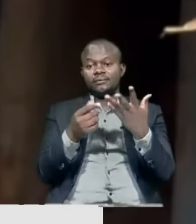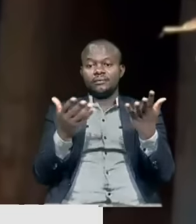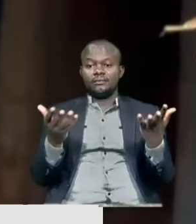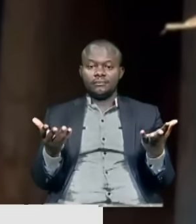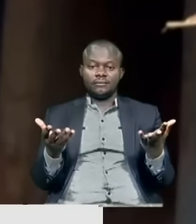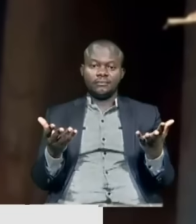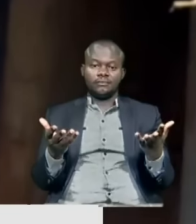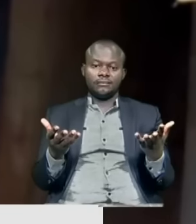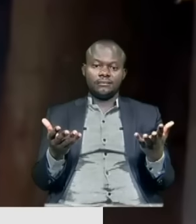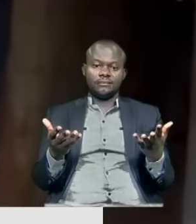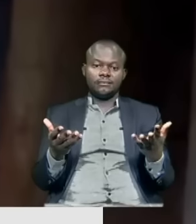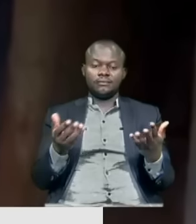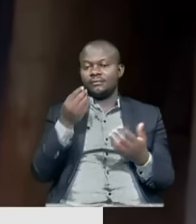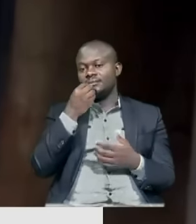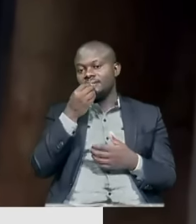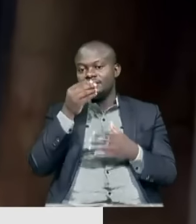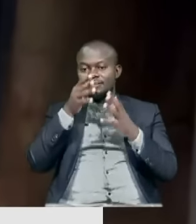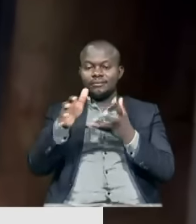Nokurya umuntu yahaye.